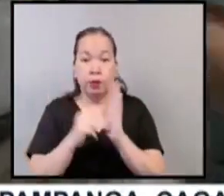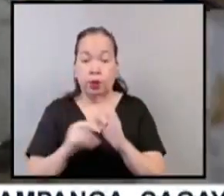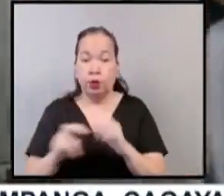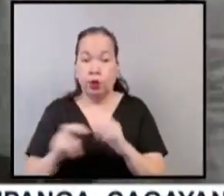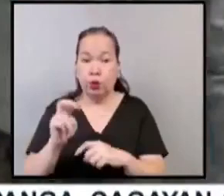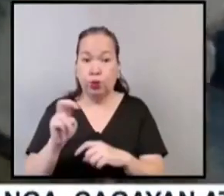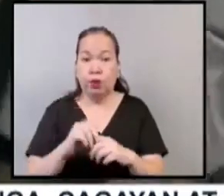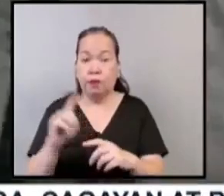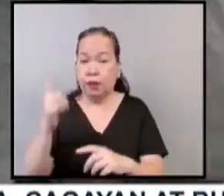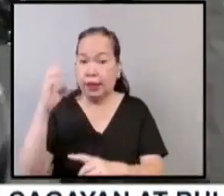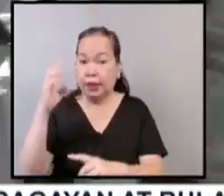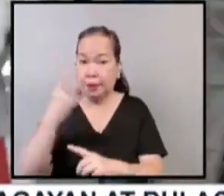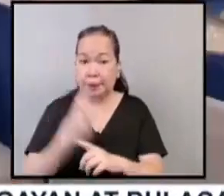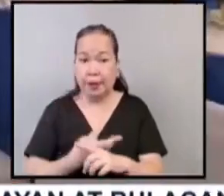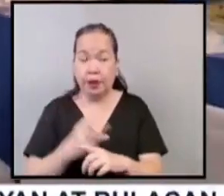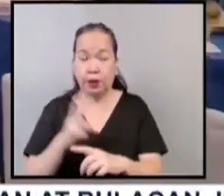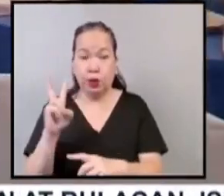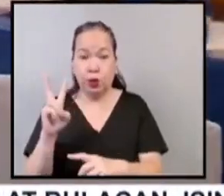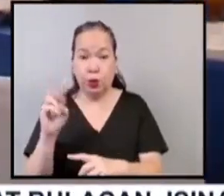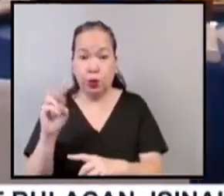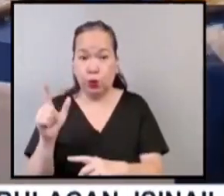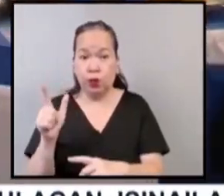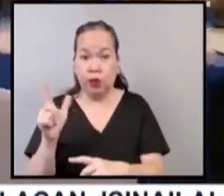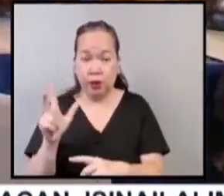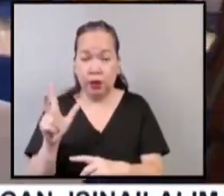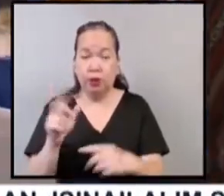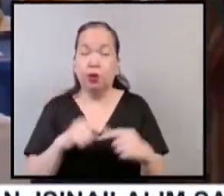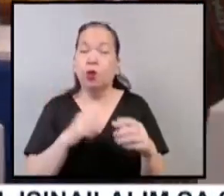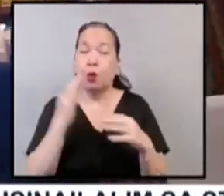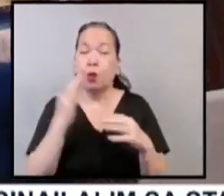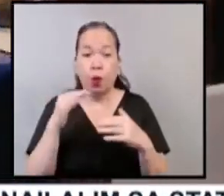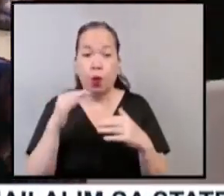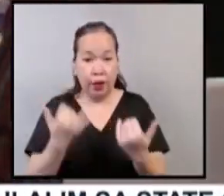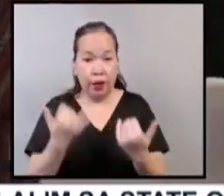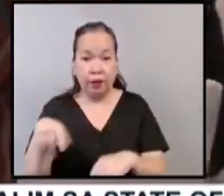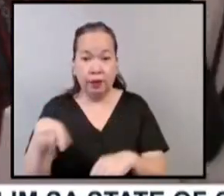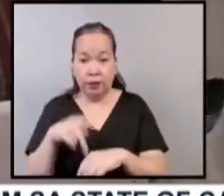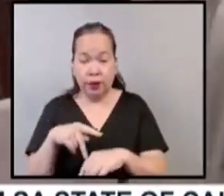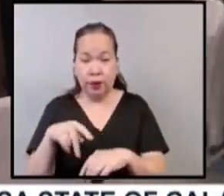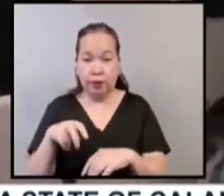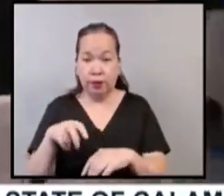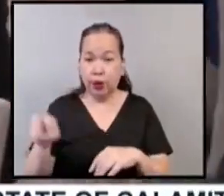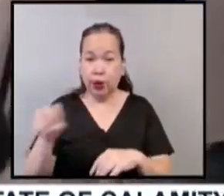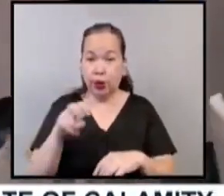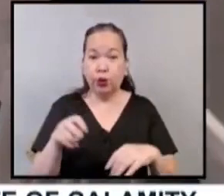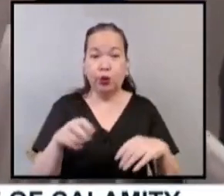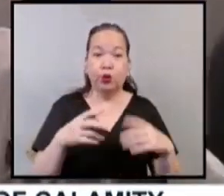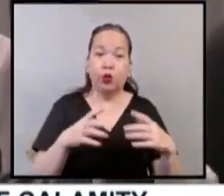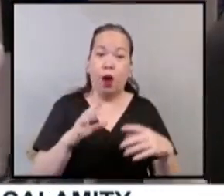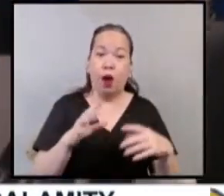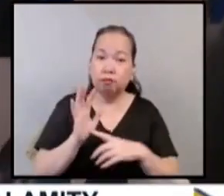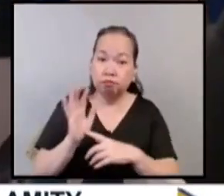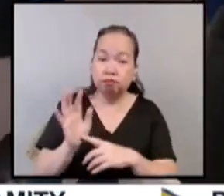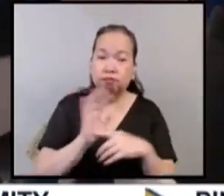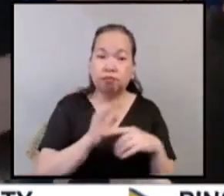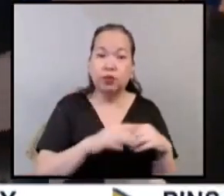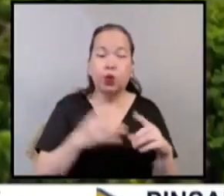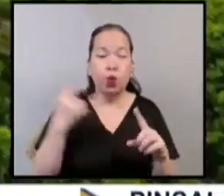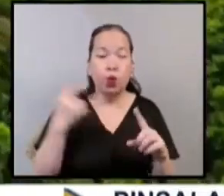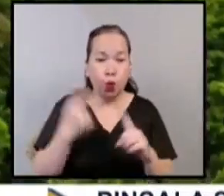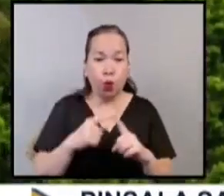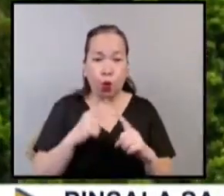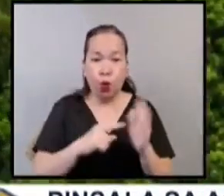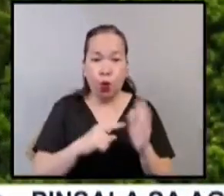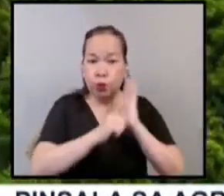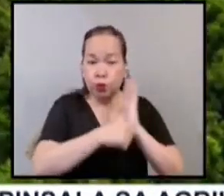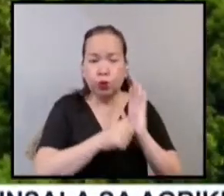buwan ng taong 2023. Kaya sa darating na Philippine Travel Mart, layunin ng PhilTOA na ma-highlight ang mga bagong destinasyon